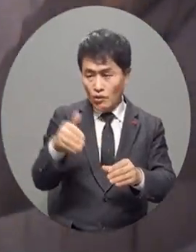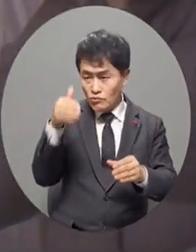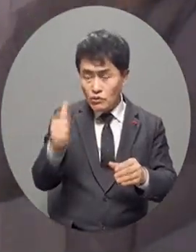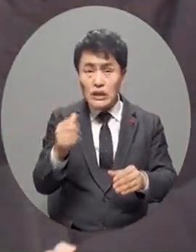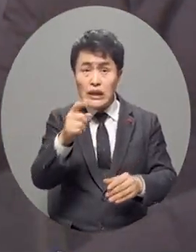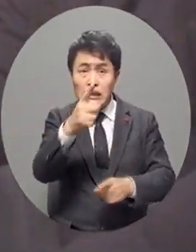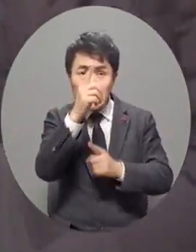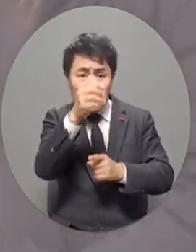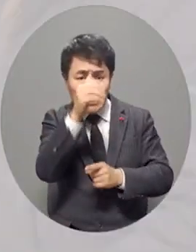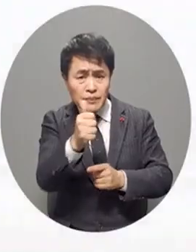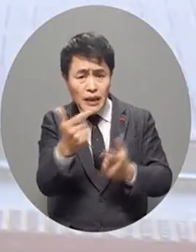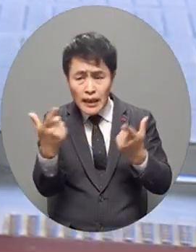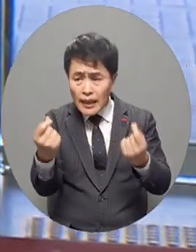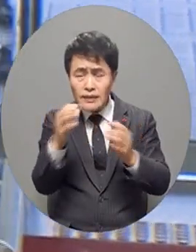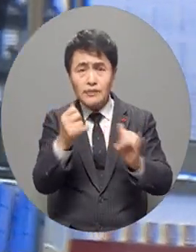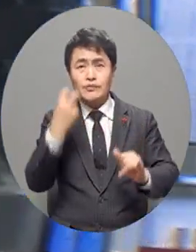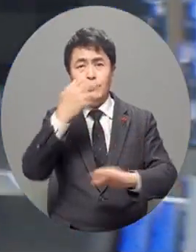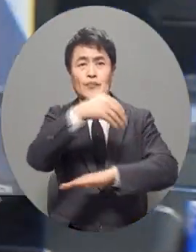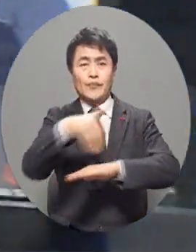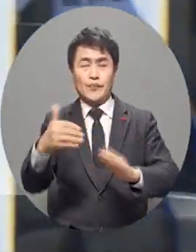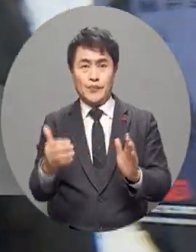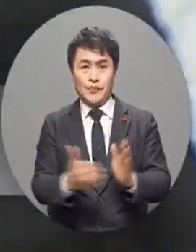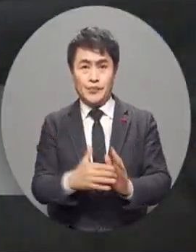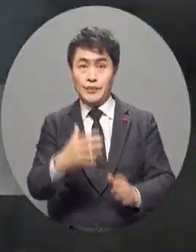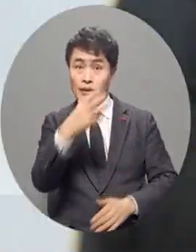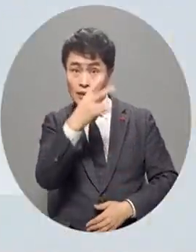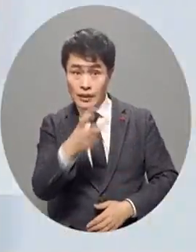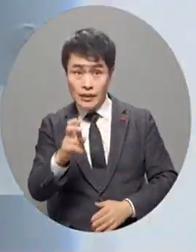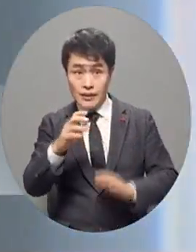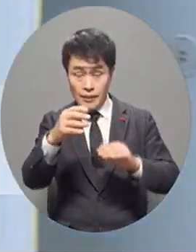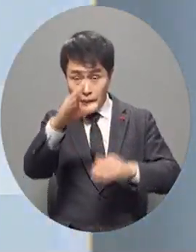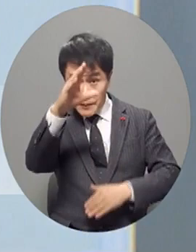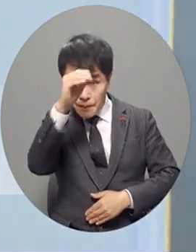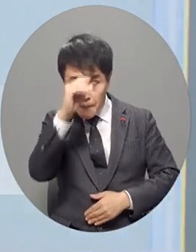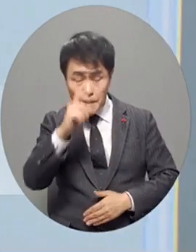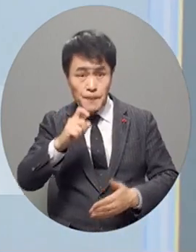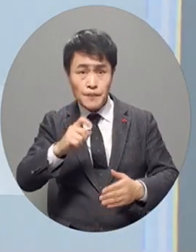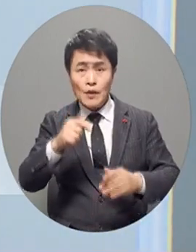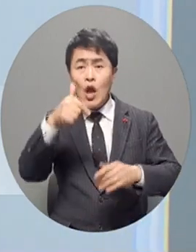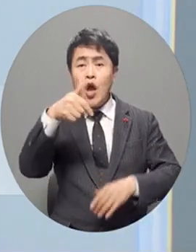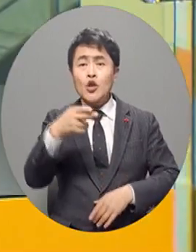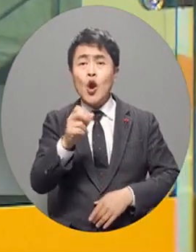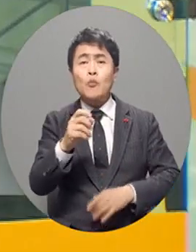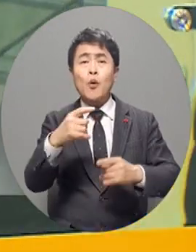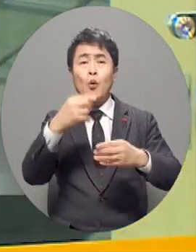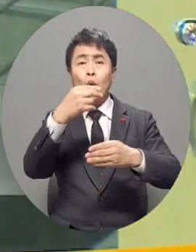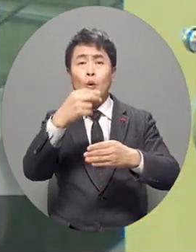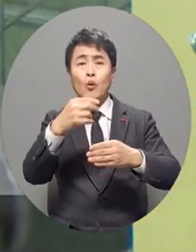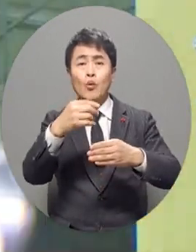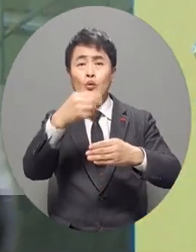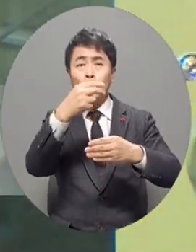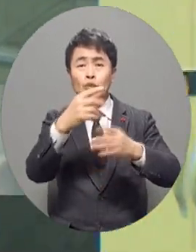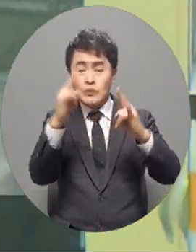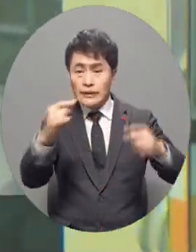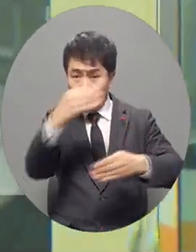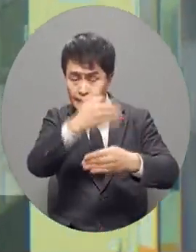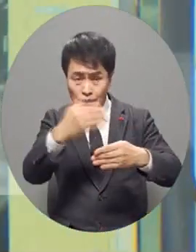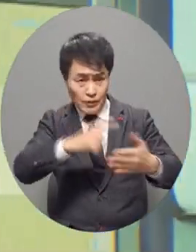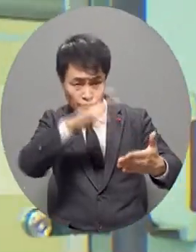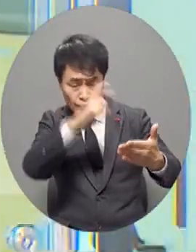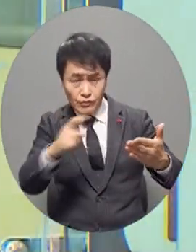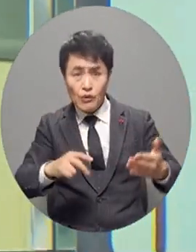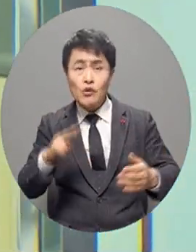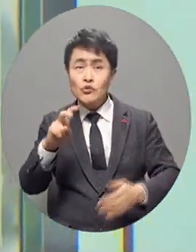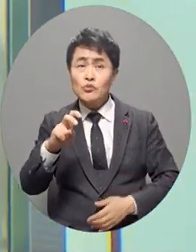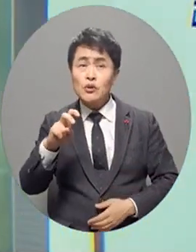사람인지 조사할 계획입니다. 한편 임 씨를 따라 경복궁 담장에 스프레이 낙서를 한 혐의를 받고 있는 28살 설모 씨도 오늘